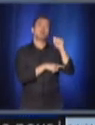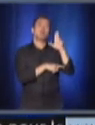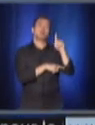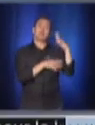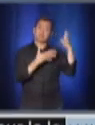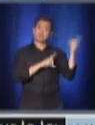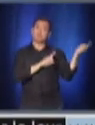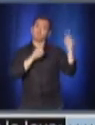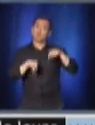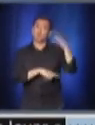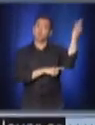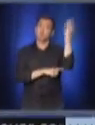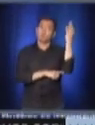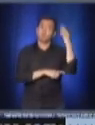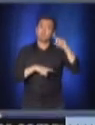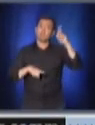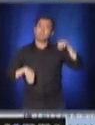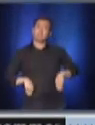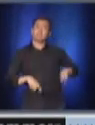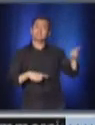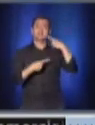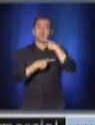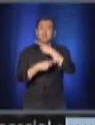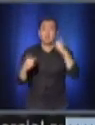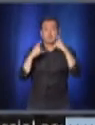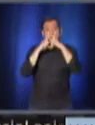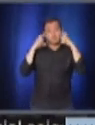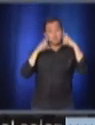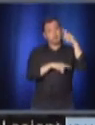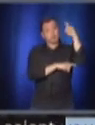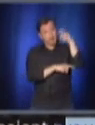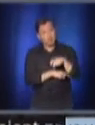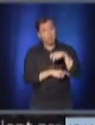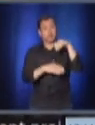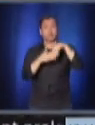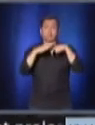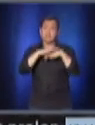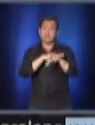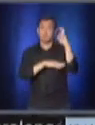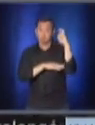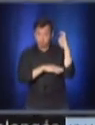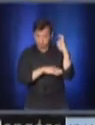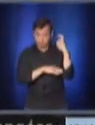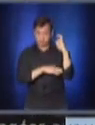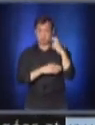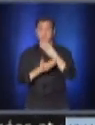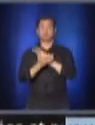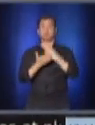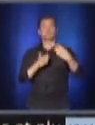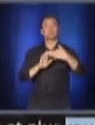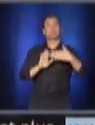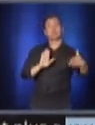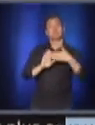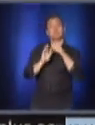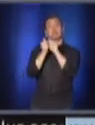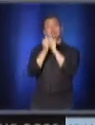annonçait le port du masque obligatoire dans les transports publics dans 2 semaines, ouais. Avec une période d'adaptation. Donc, on l'annonçait dans